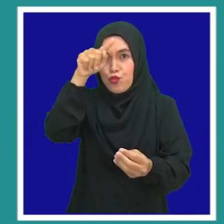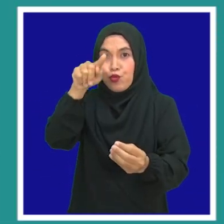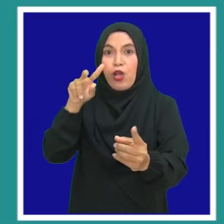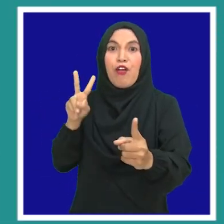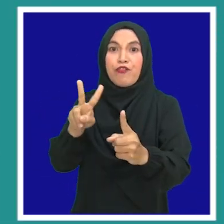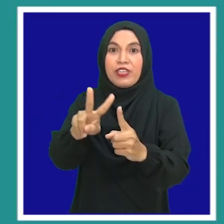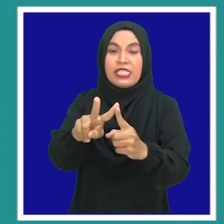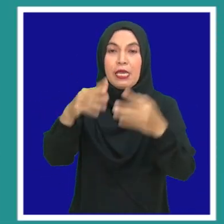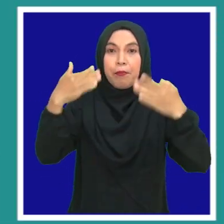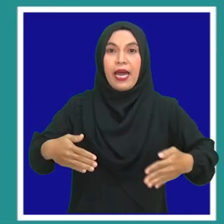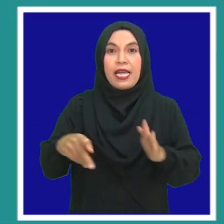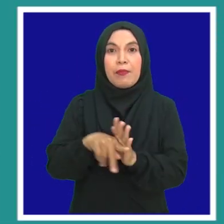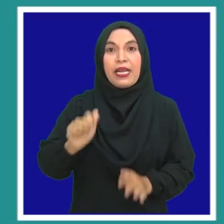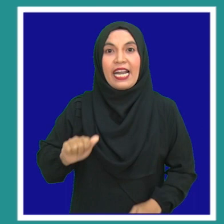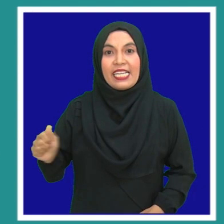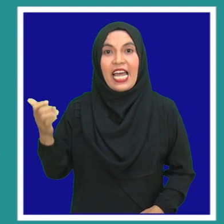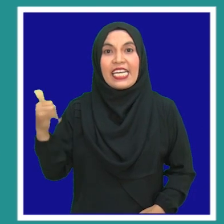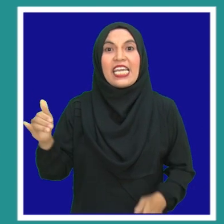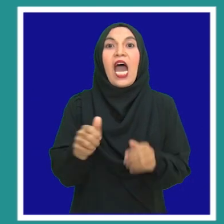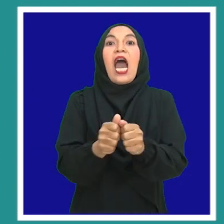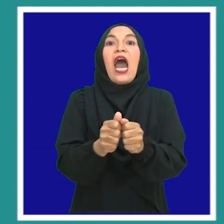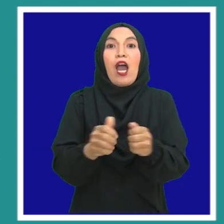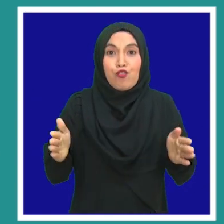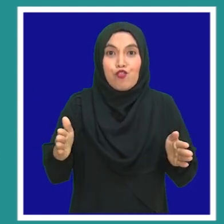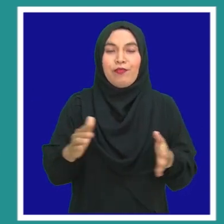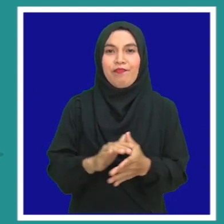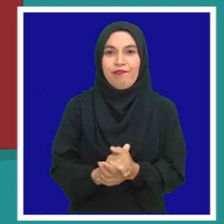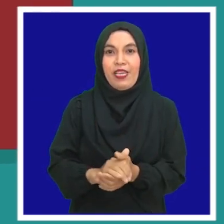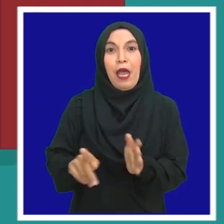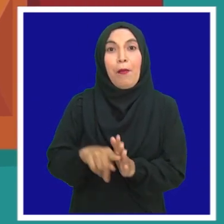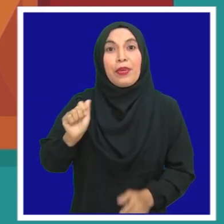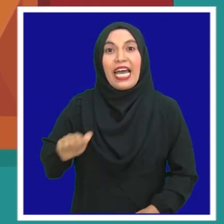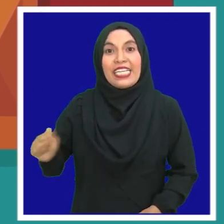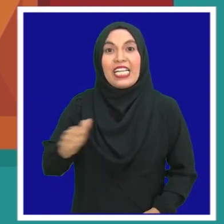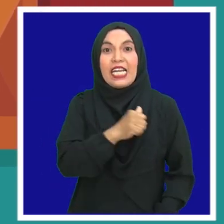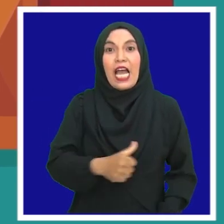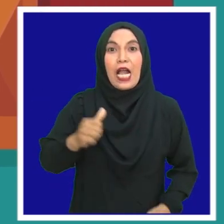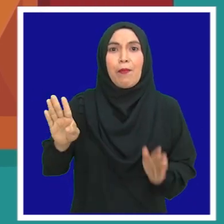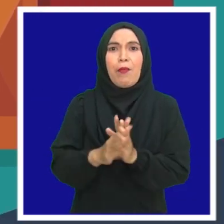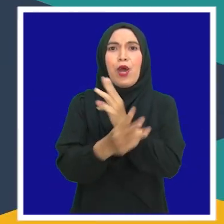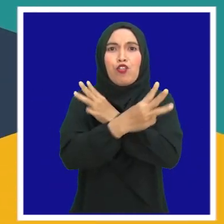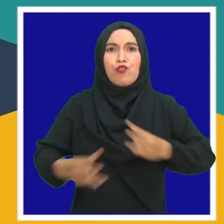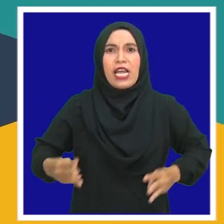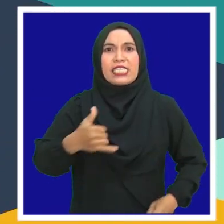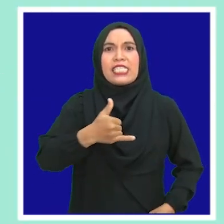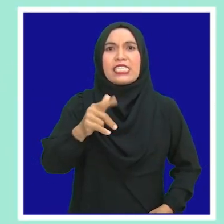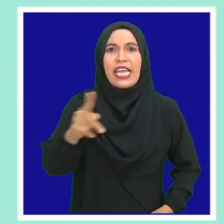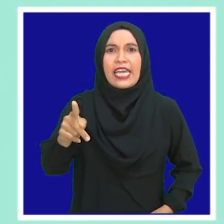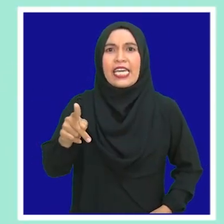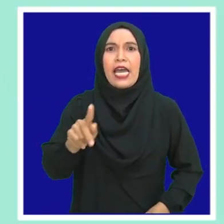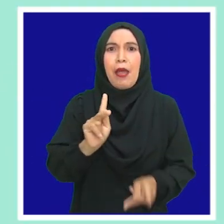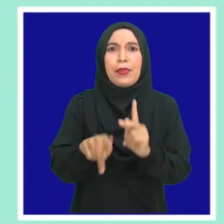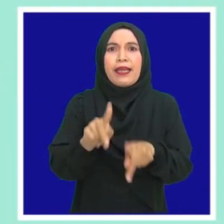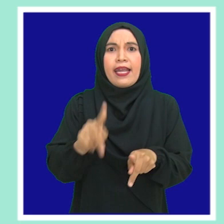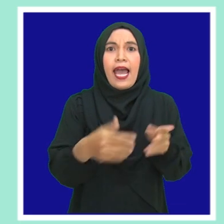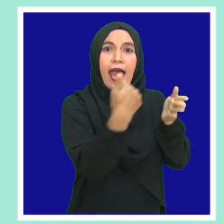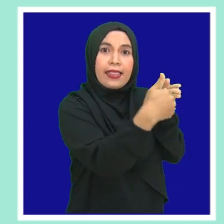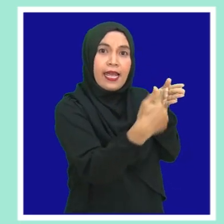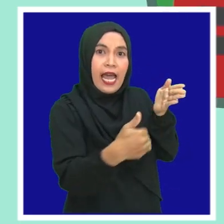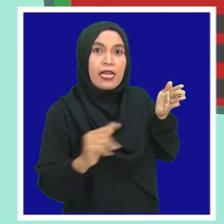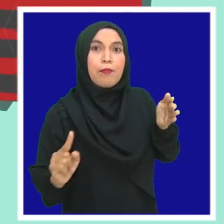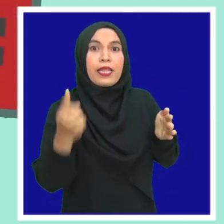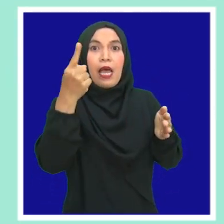visi badan peradilan anu agung. Peradilan agama gaduh wewenang kanggo ngarengsekeun jenis perkara di antarana anu